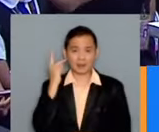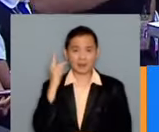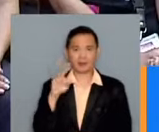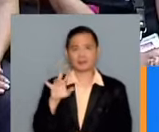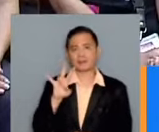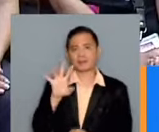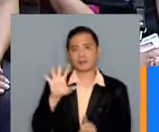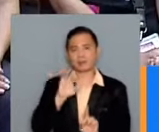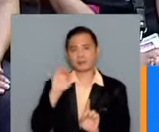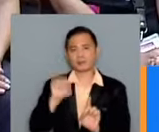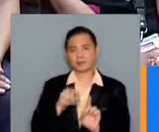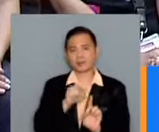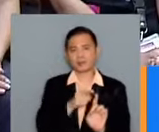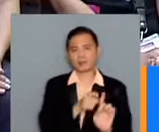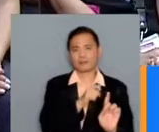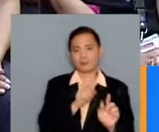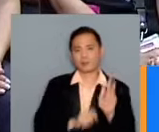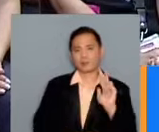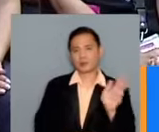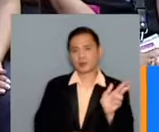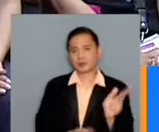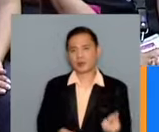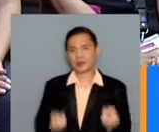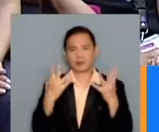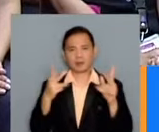number? Yes, Adriel.